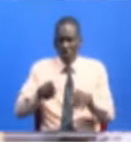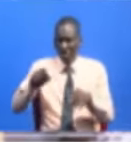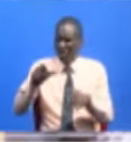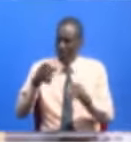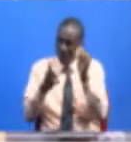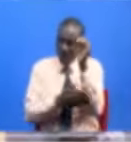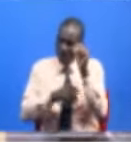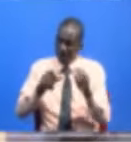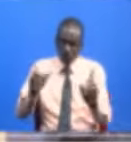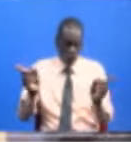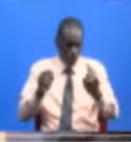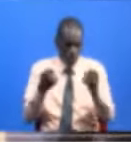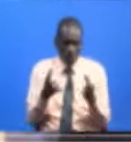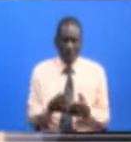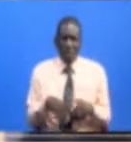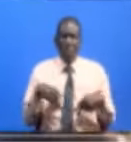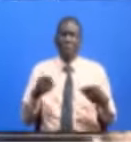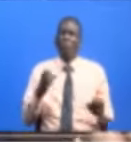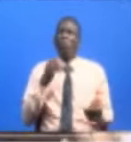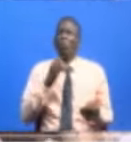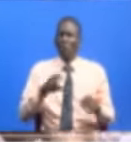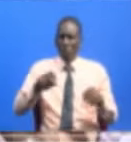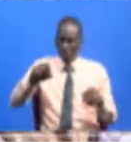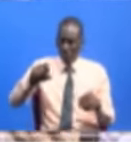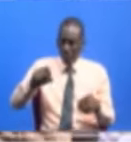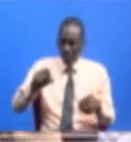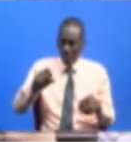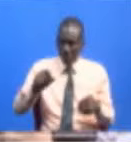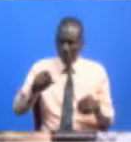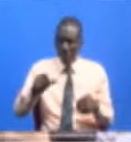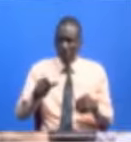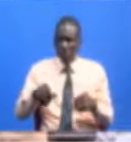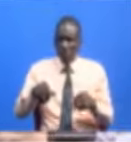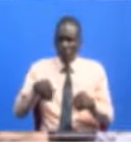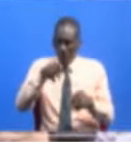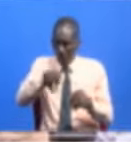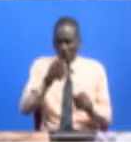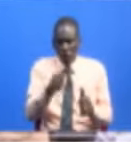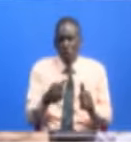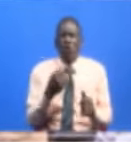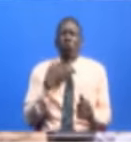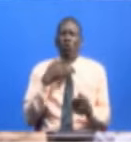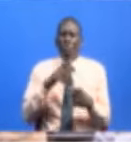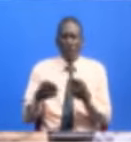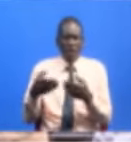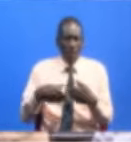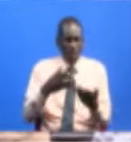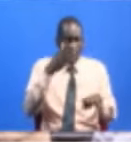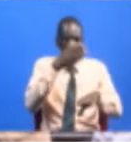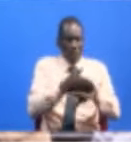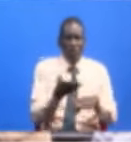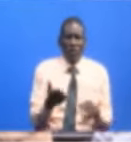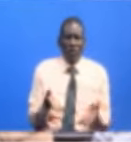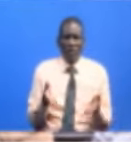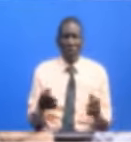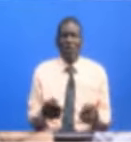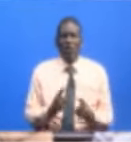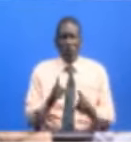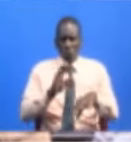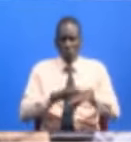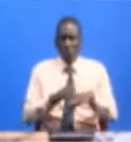watu wamekosa mbegu ile wanapenda, wanaletewa ile mbaya mbaya, so that hii saa hii ni mbaya.